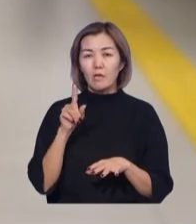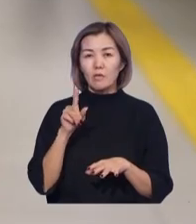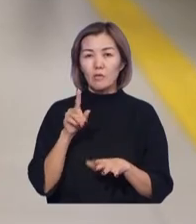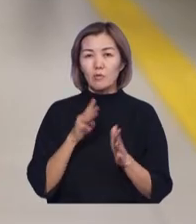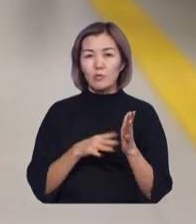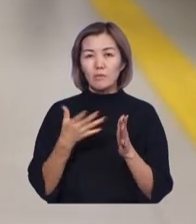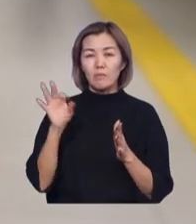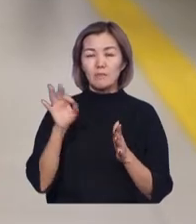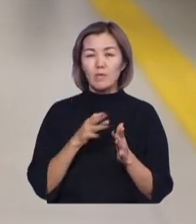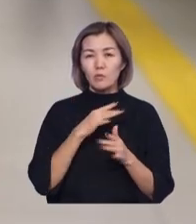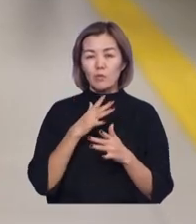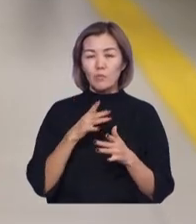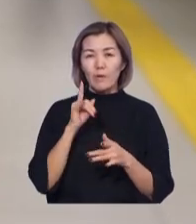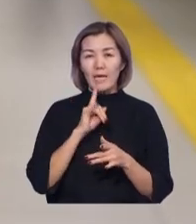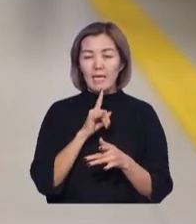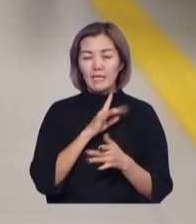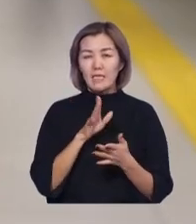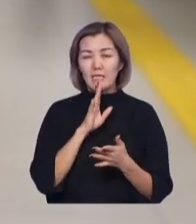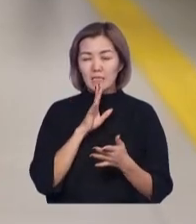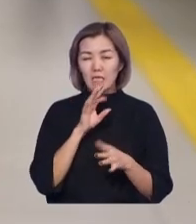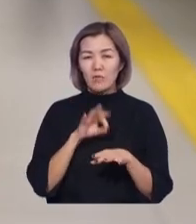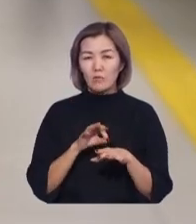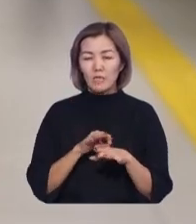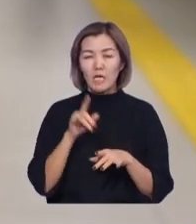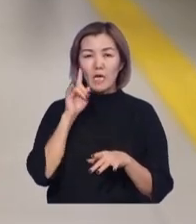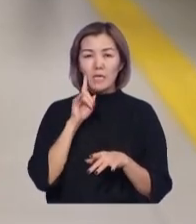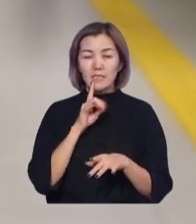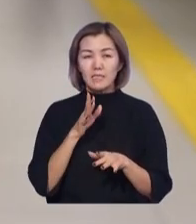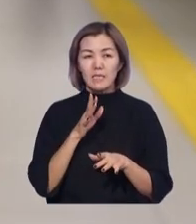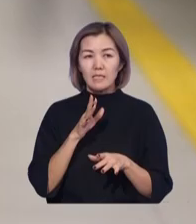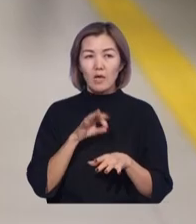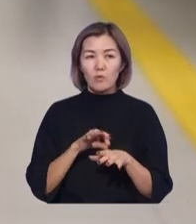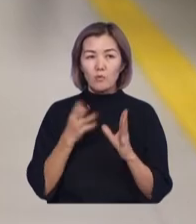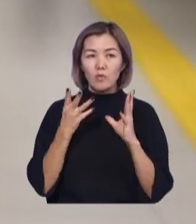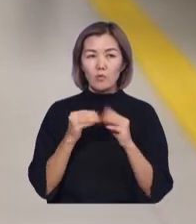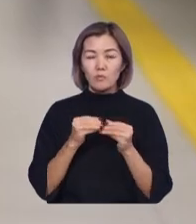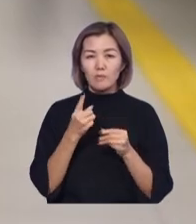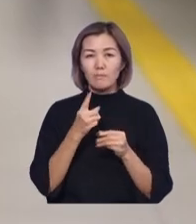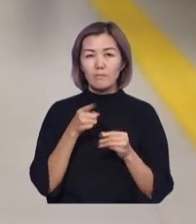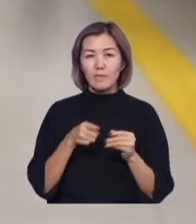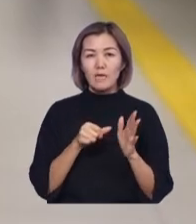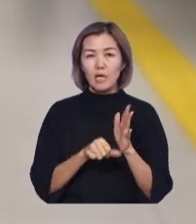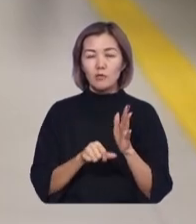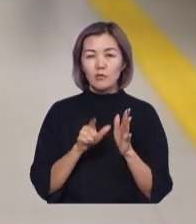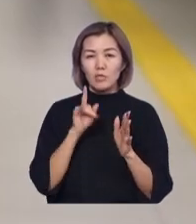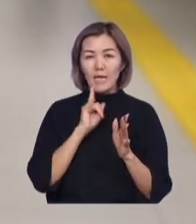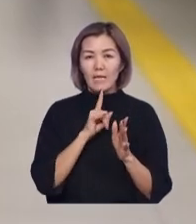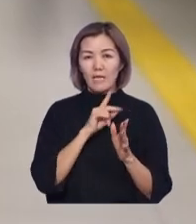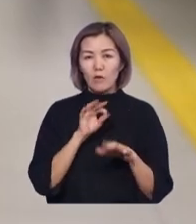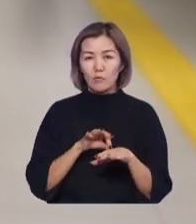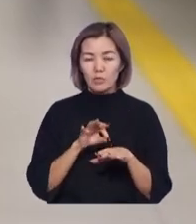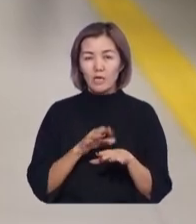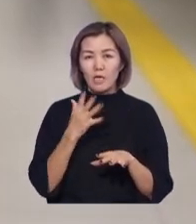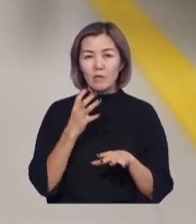жатыр. Оның ішінде көптеген әйелдер арасында Қазақстанда алатын болсақ, мысалы жылына 1600 әйел ауыратын болса, соның